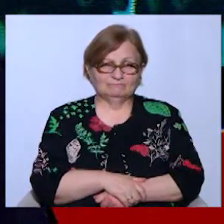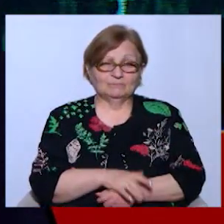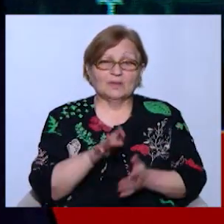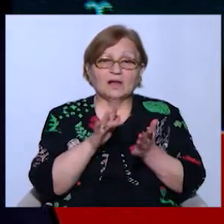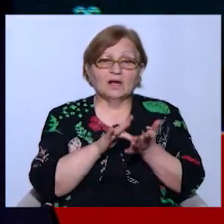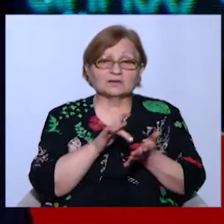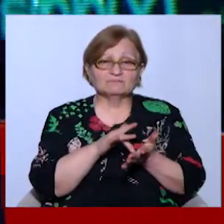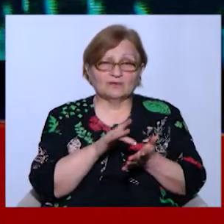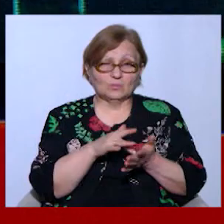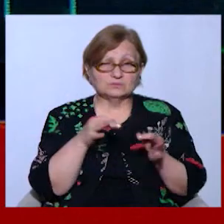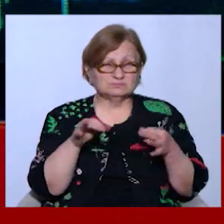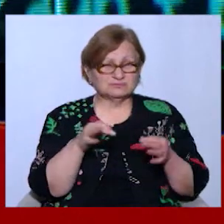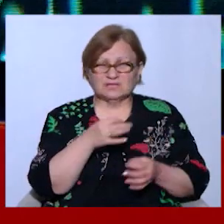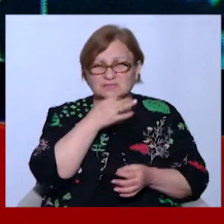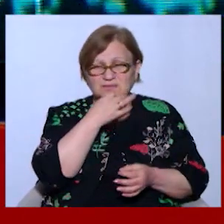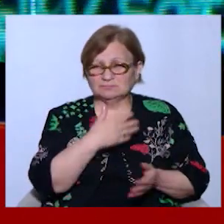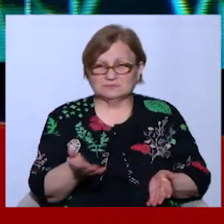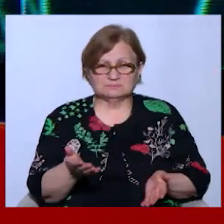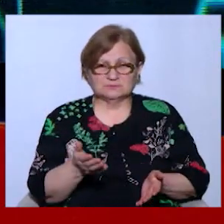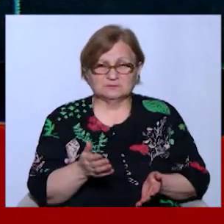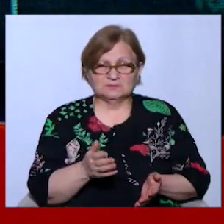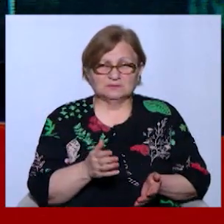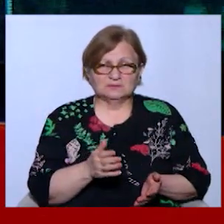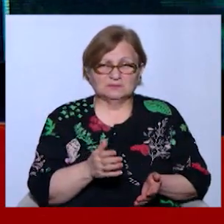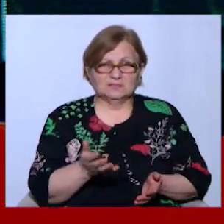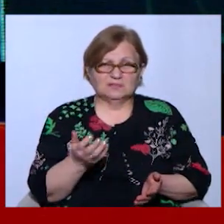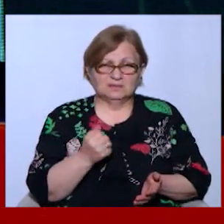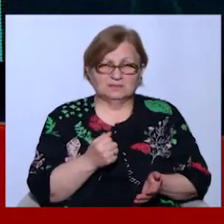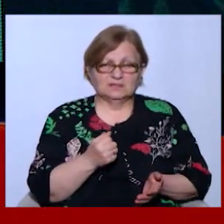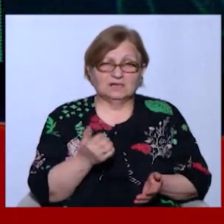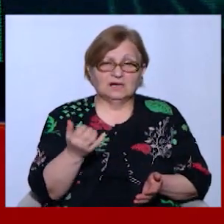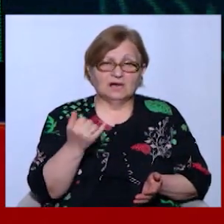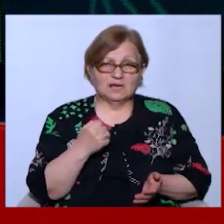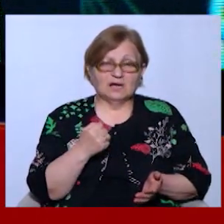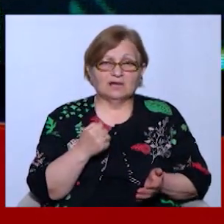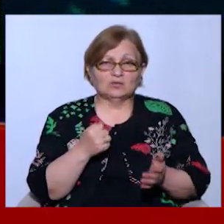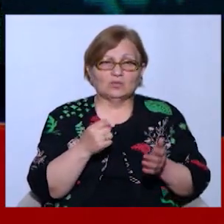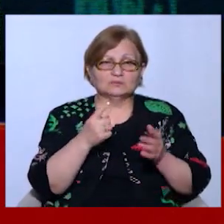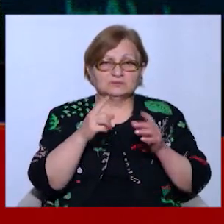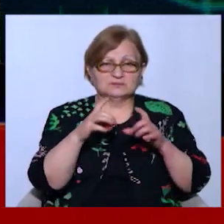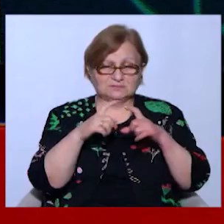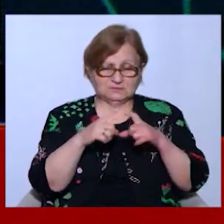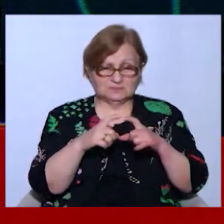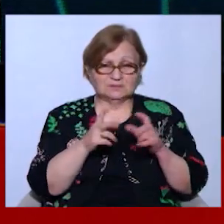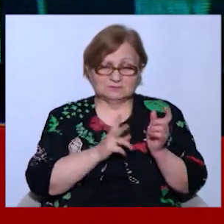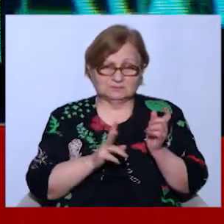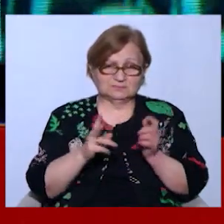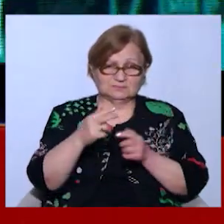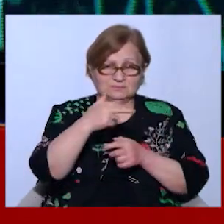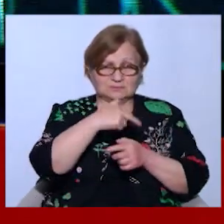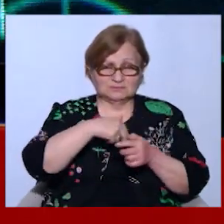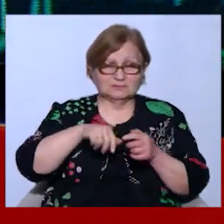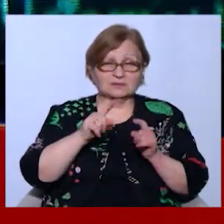რეულის ფურცელია ნებისმიერი, სადმე აიღოთ წრეწირი და შემოჭრათ აი ეს, რაც დახჩებათ ხელში, რაც